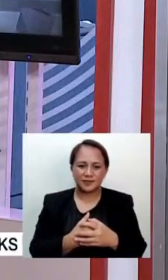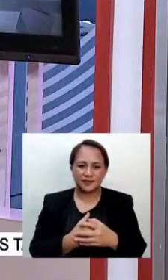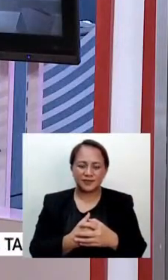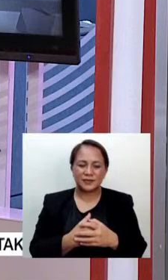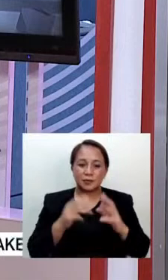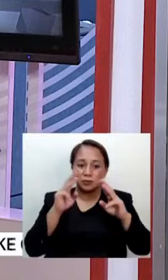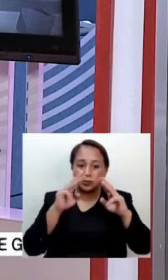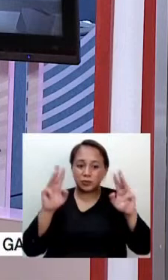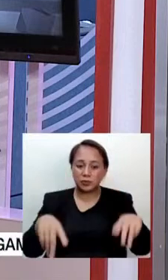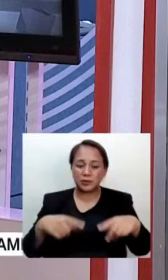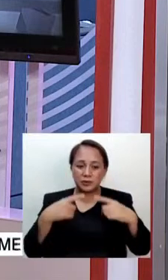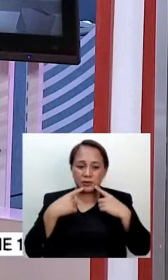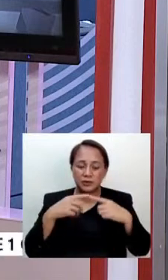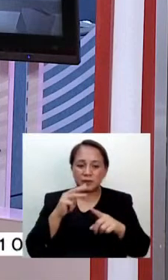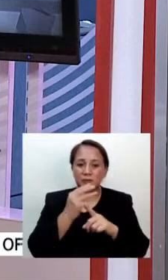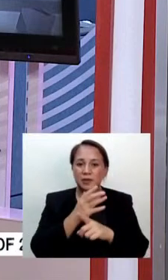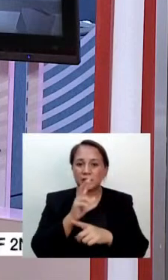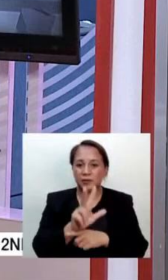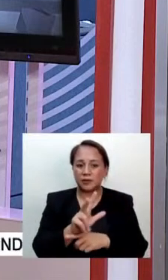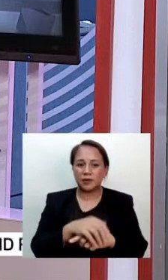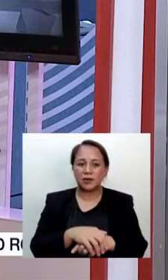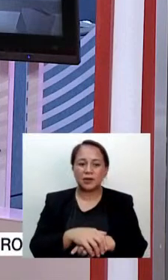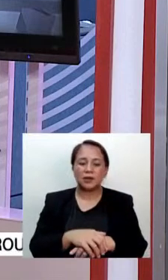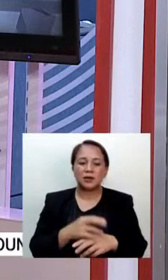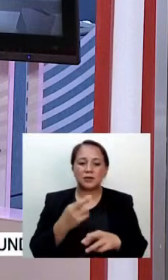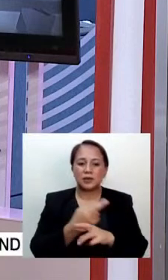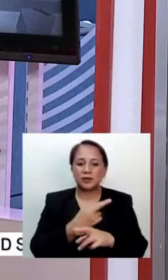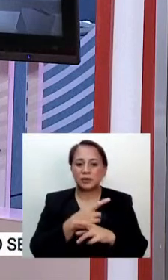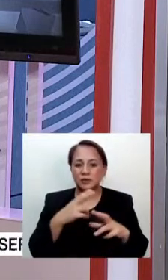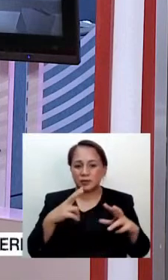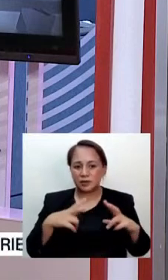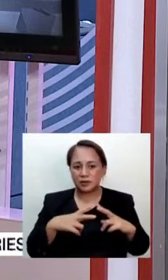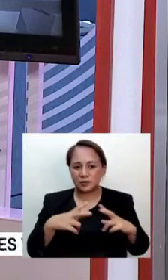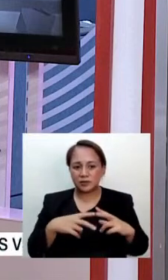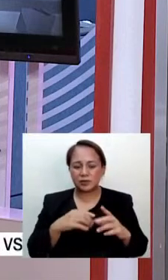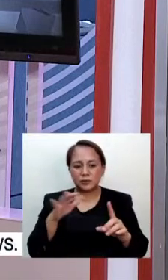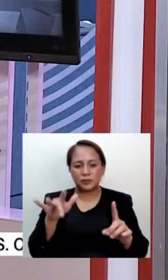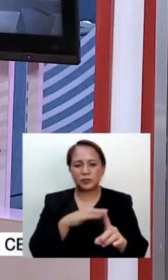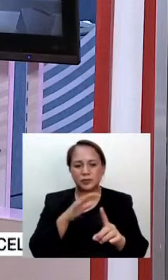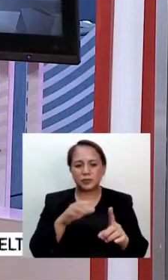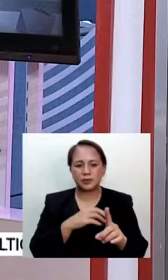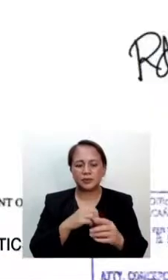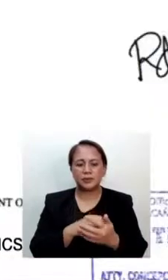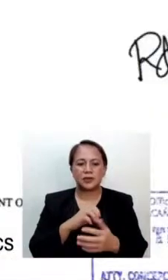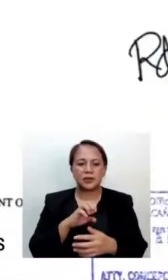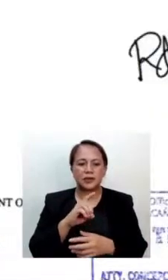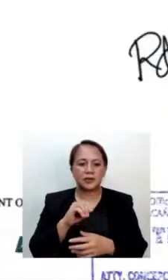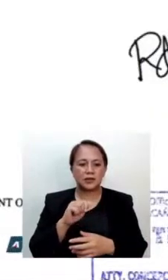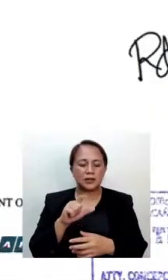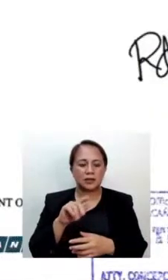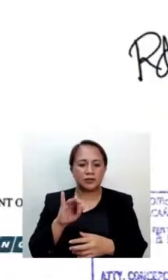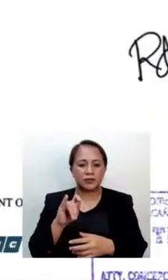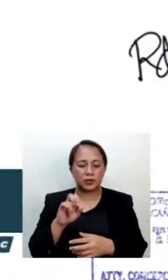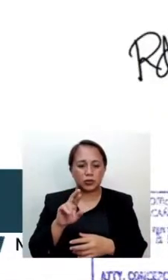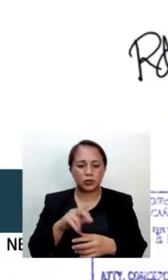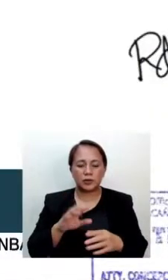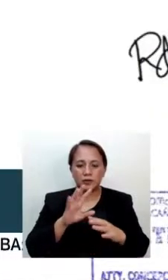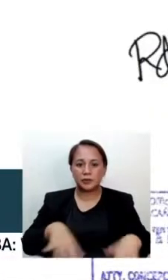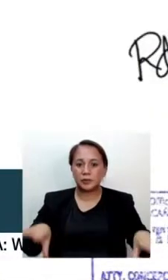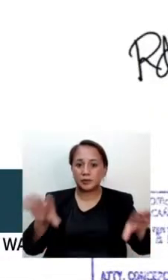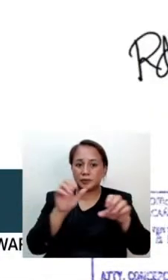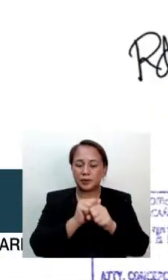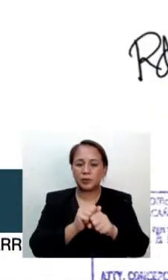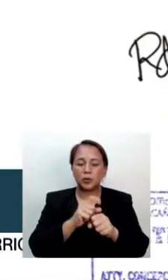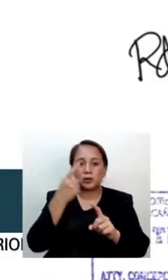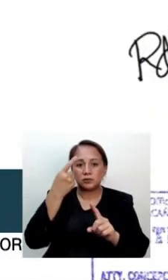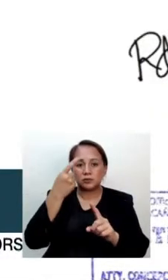Malacañang declares May 3rd a regular holiday in observance of Eid al-Fitr. The holiday marks the end of the month-long